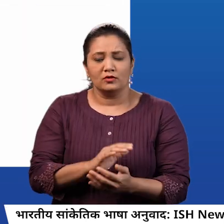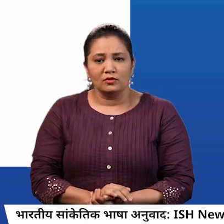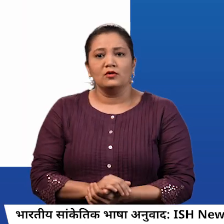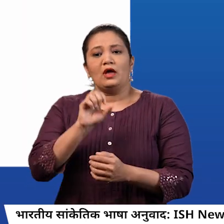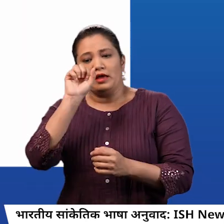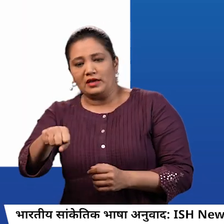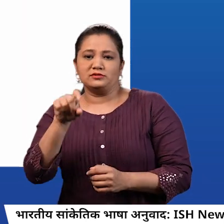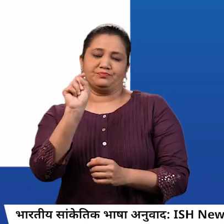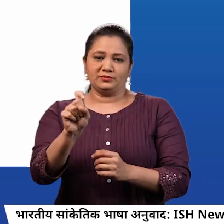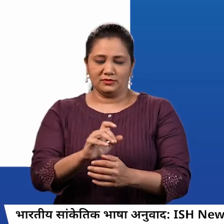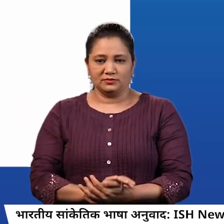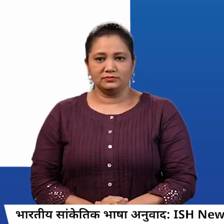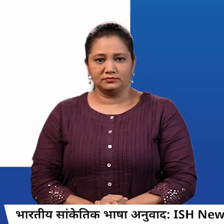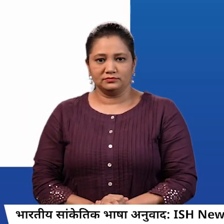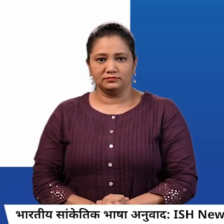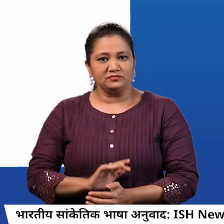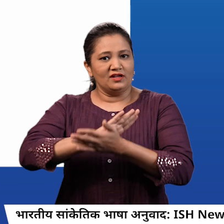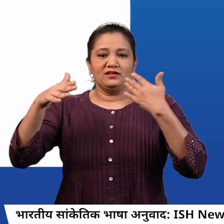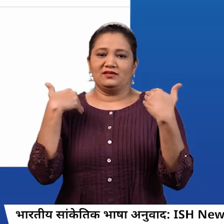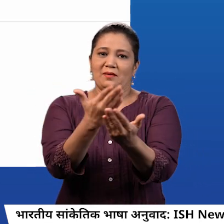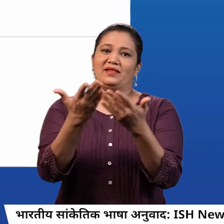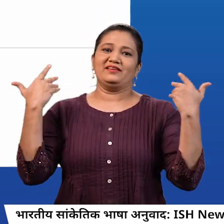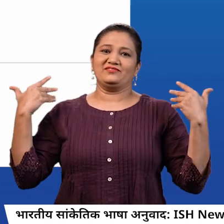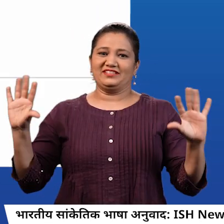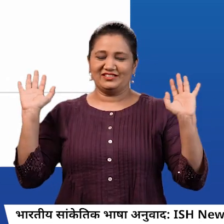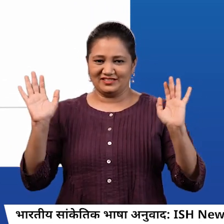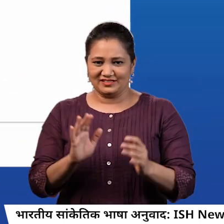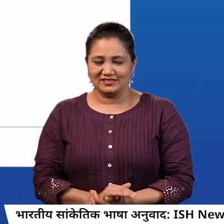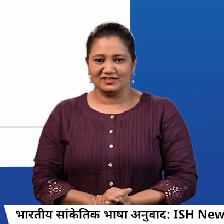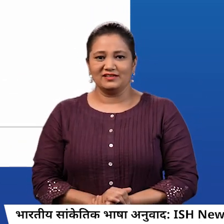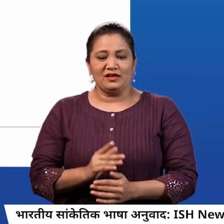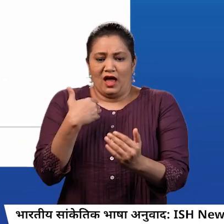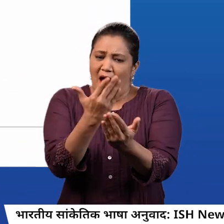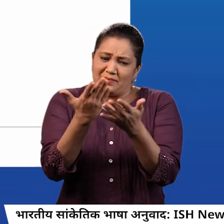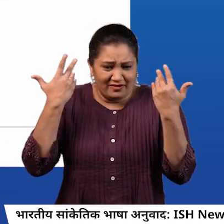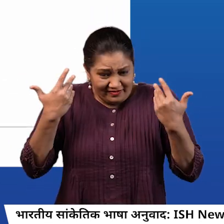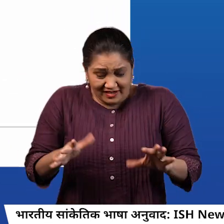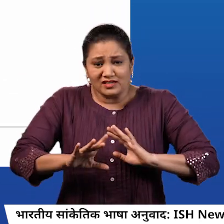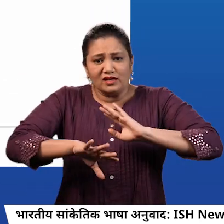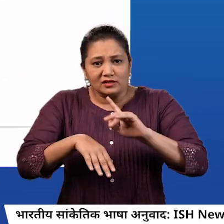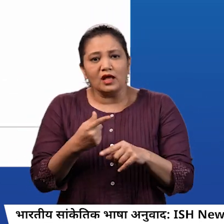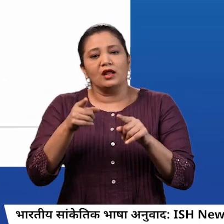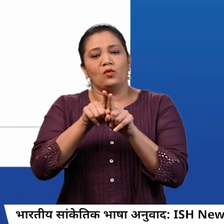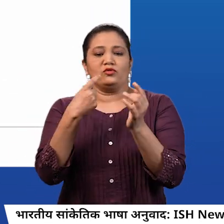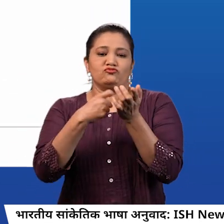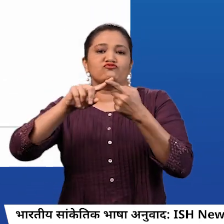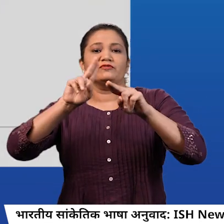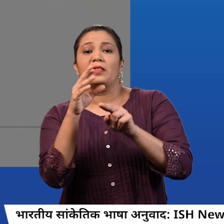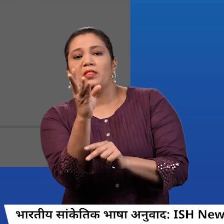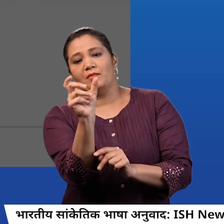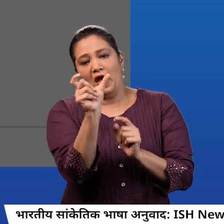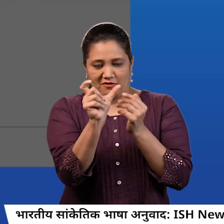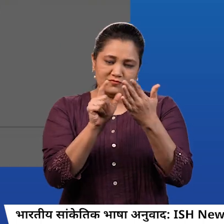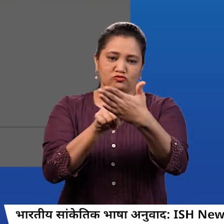आहे. झाला तुमचा अर्ज दाखल. अशा रीतीनं अर्ज दाखल झाला की या अर्जासाठीचा संदर्भ क्रमांक असलेला संदेश आपल्याला दिसतो.